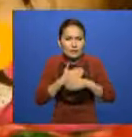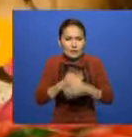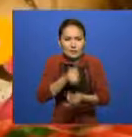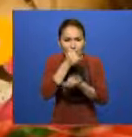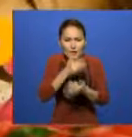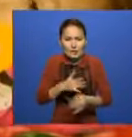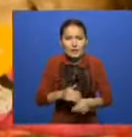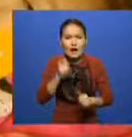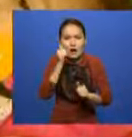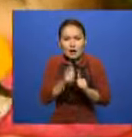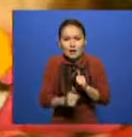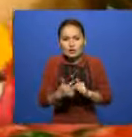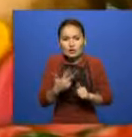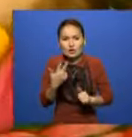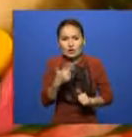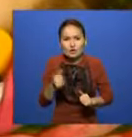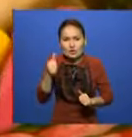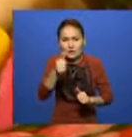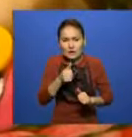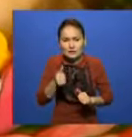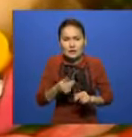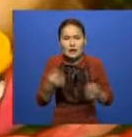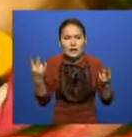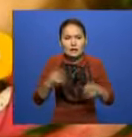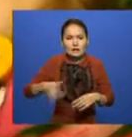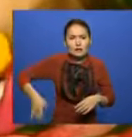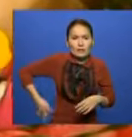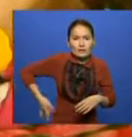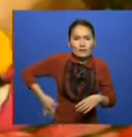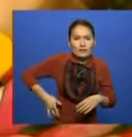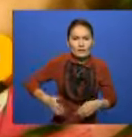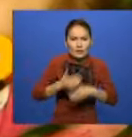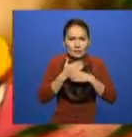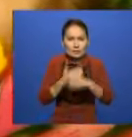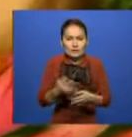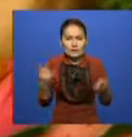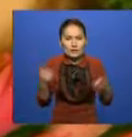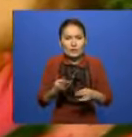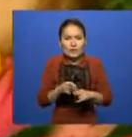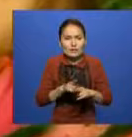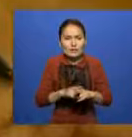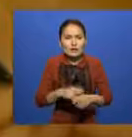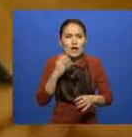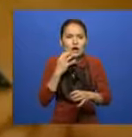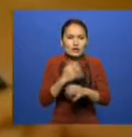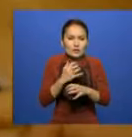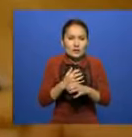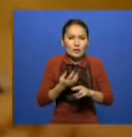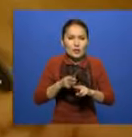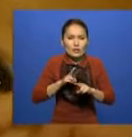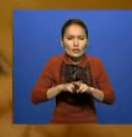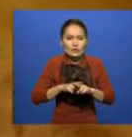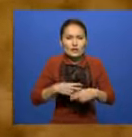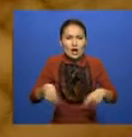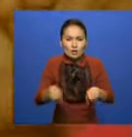Диализді әр 3 сағат сайын жасап тұруға жет. Бұл Камиланың өмірін ұзартқанмен кері әсерін де тигізуде. Диализден сүйектегі минералдар шайылып, 3